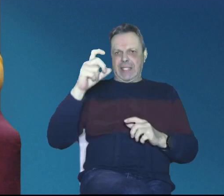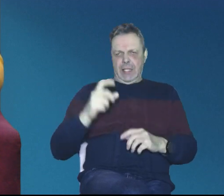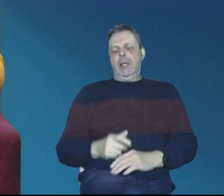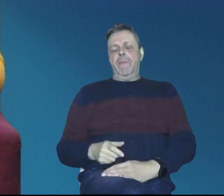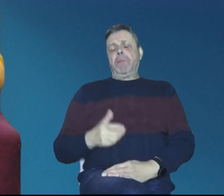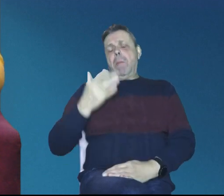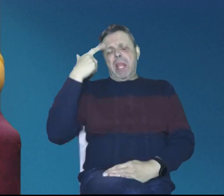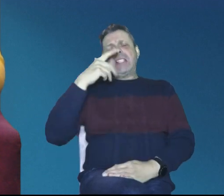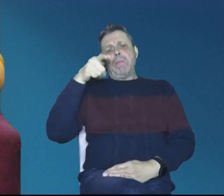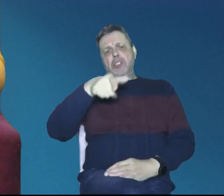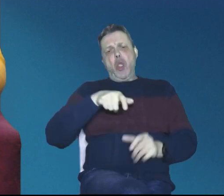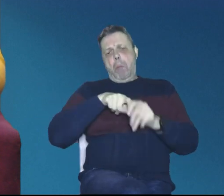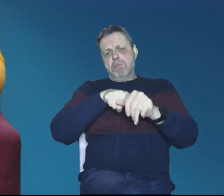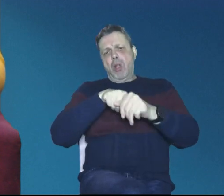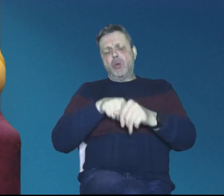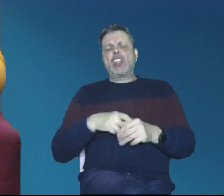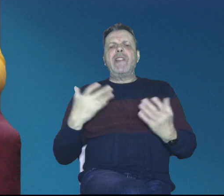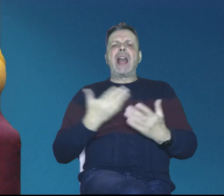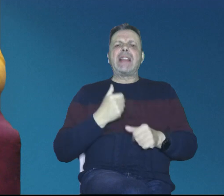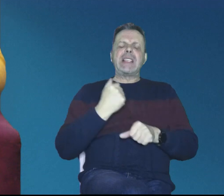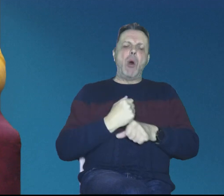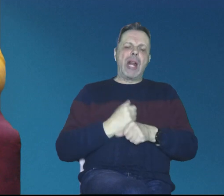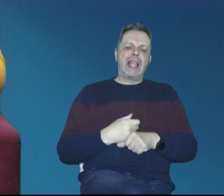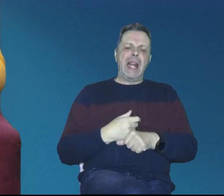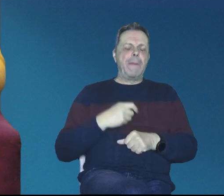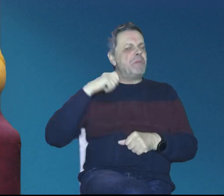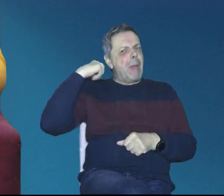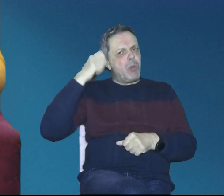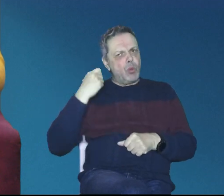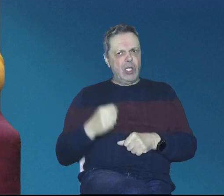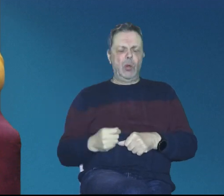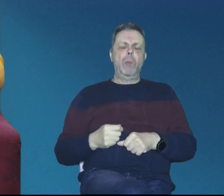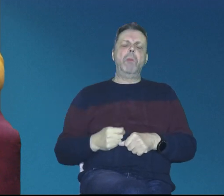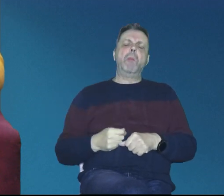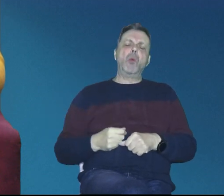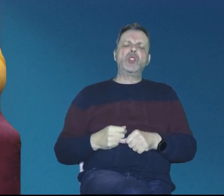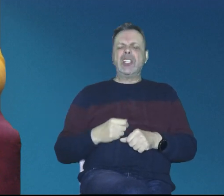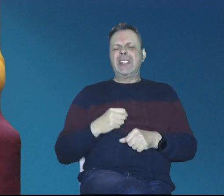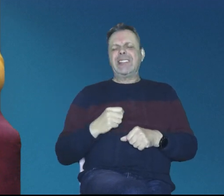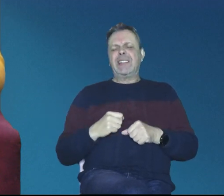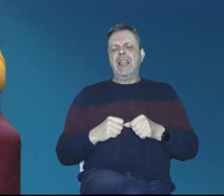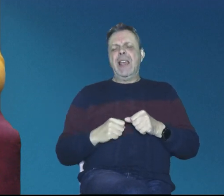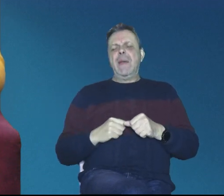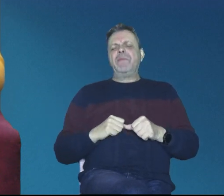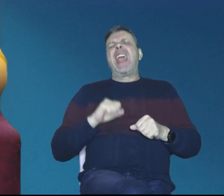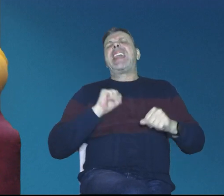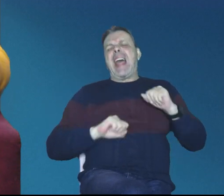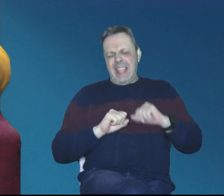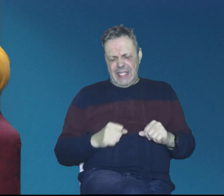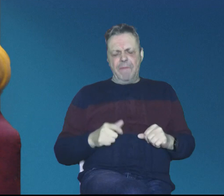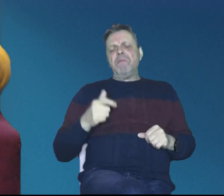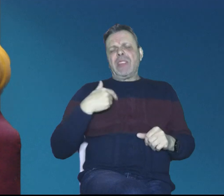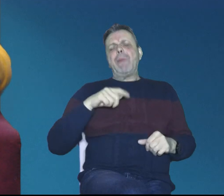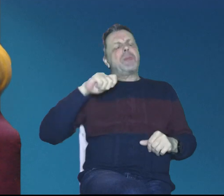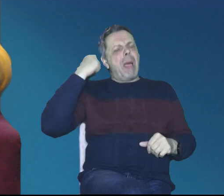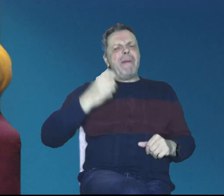Čakovca. Prethodno sam s njom surađivala kada smo radili mjuzikl Les Miserables, Jadnici. Tamo sam pjevala